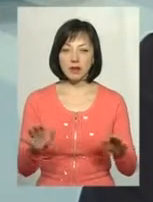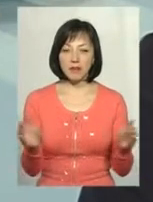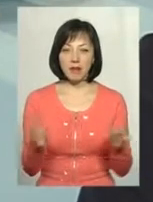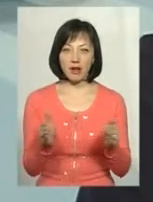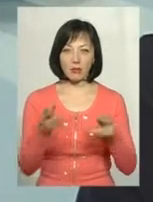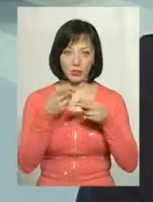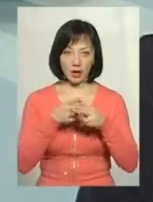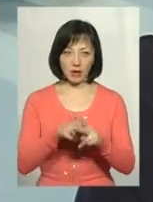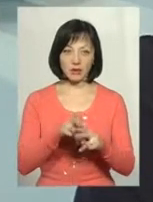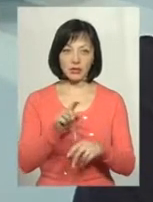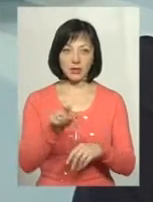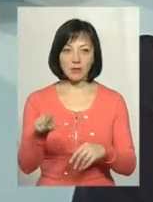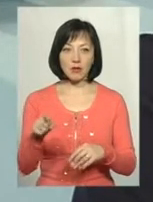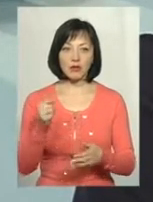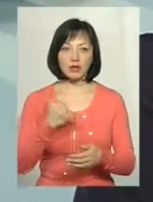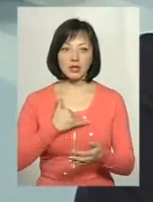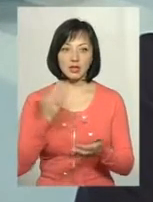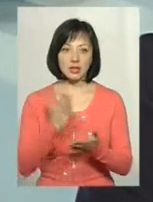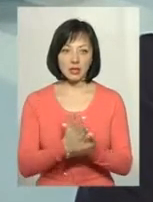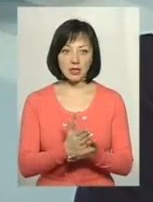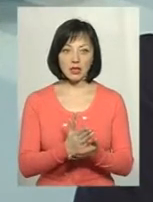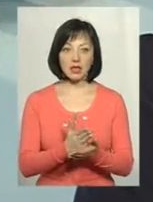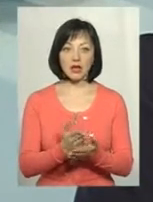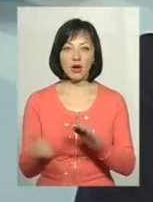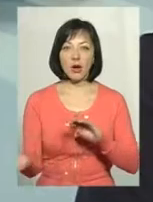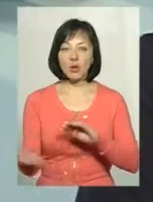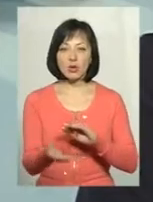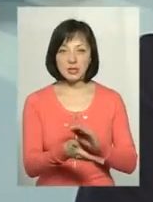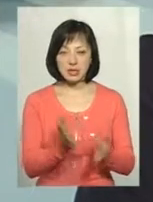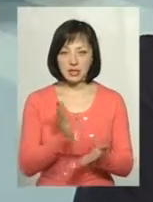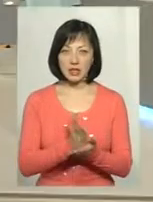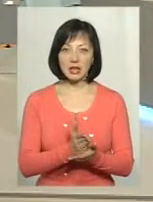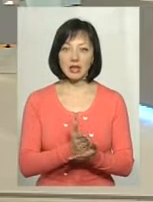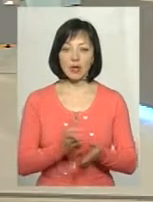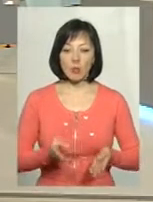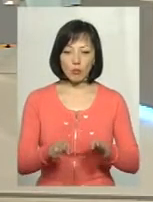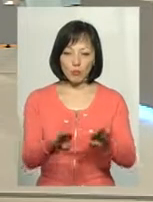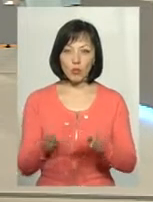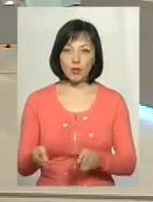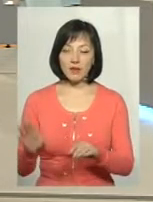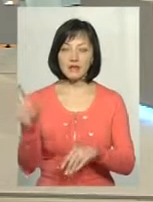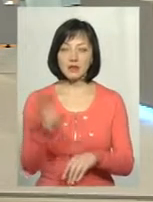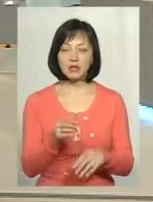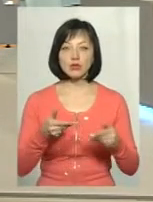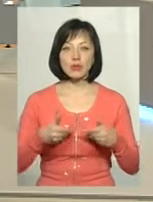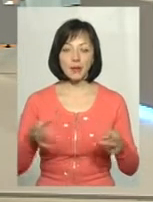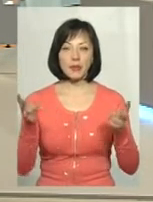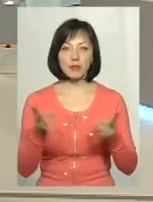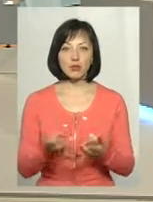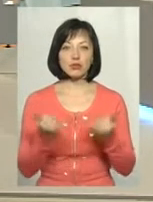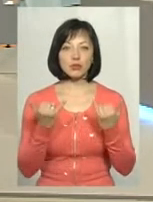малогабаритну техніку, тому що там в нас і косилки, і плуги, і тобто все те, що нам необхідно